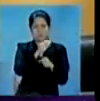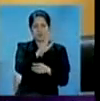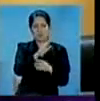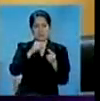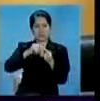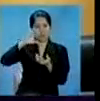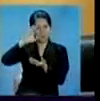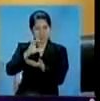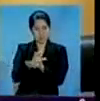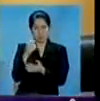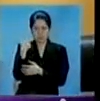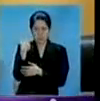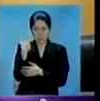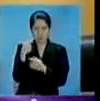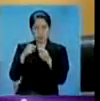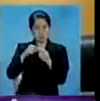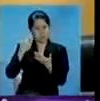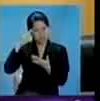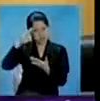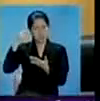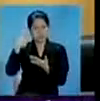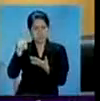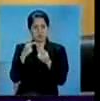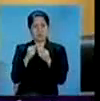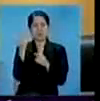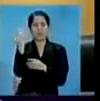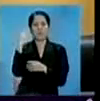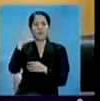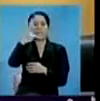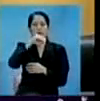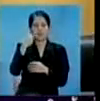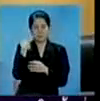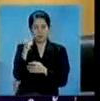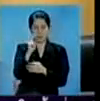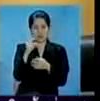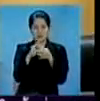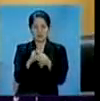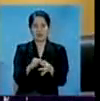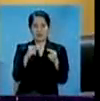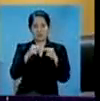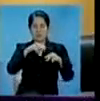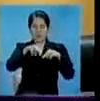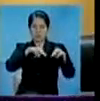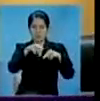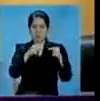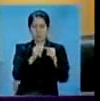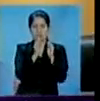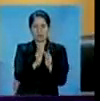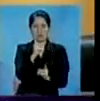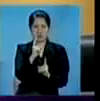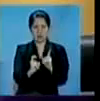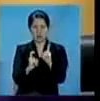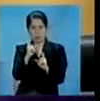ที่พูดตั้งแต่เมื่อคืนแล้วครับเรื่องของการชนะสูตรพลิกศพว่าไม่ได้ดำเนิน